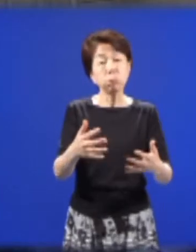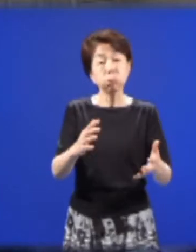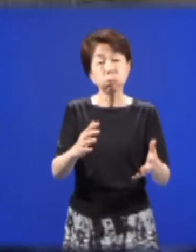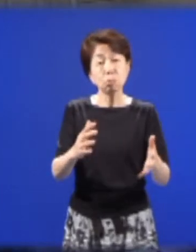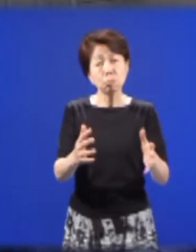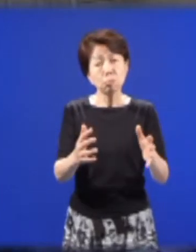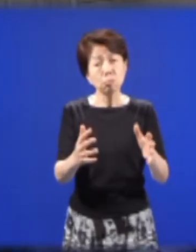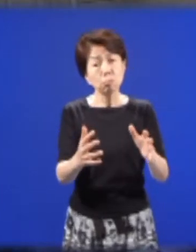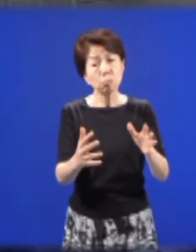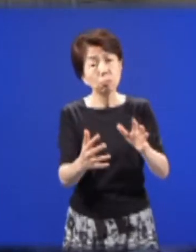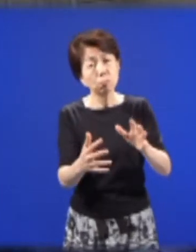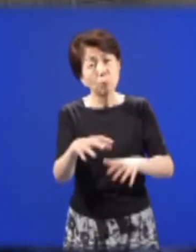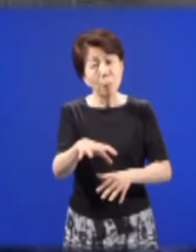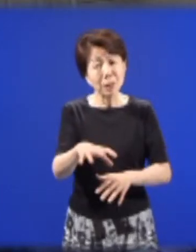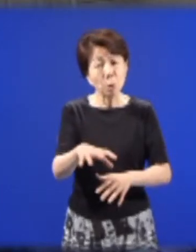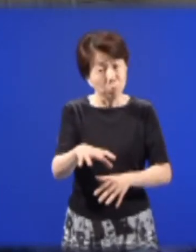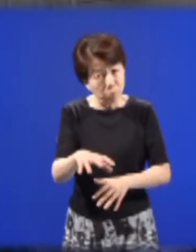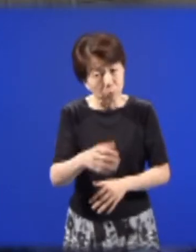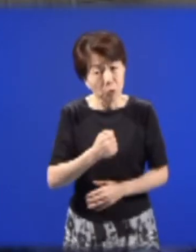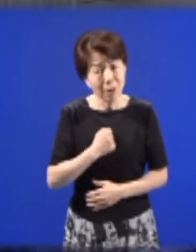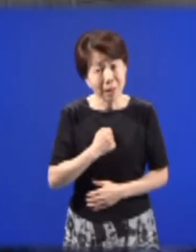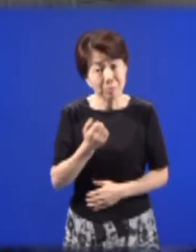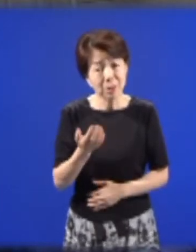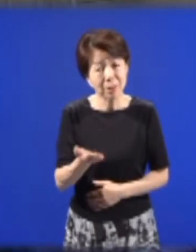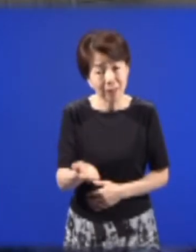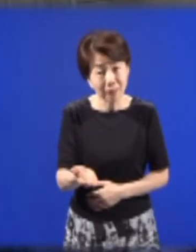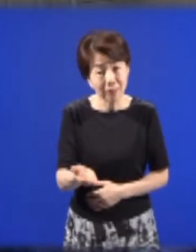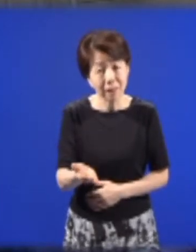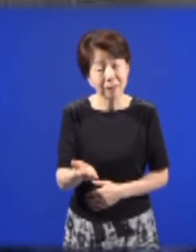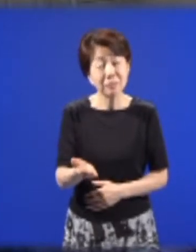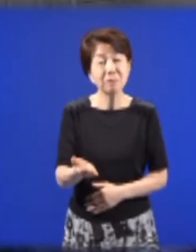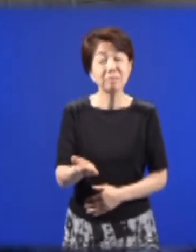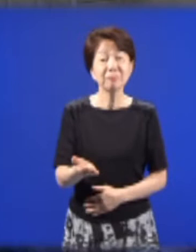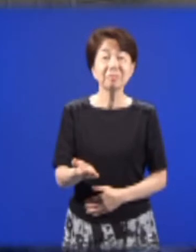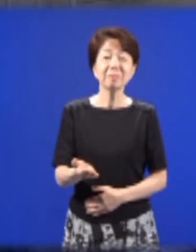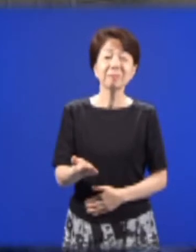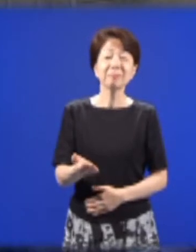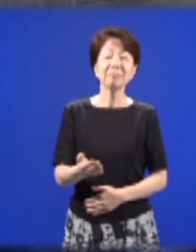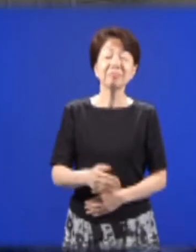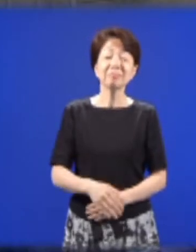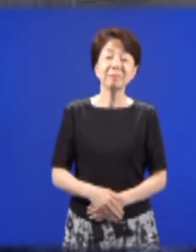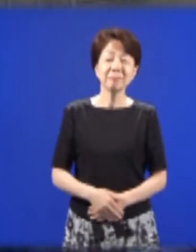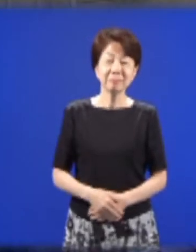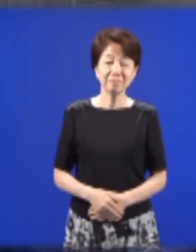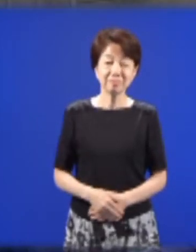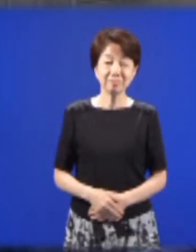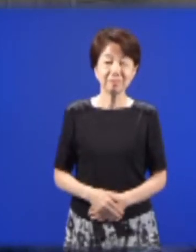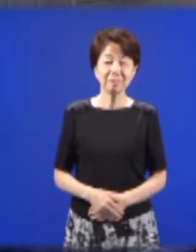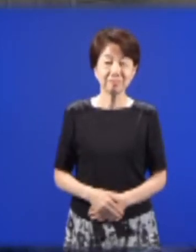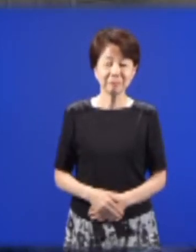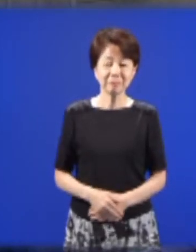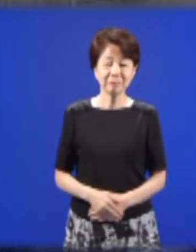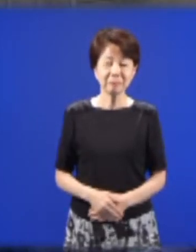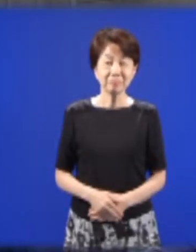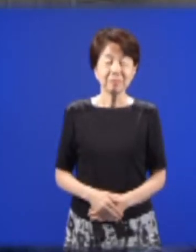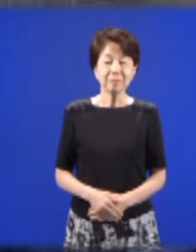わっている場所がありますが、どこが変わっているか分かりますか。